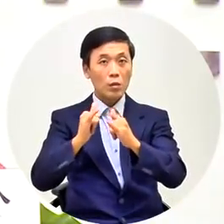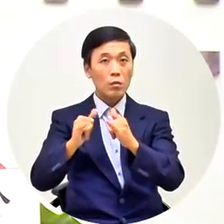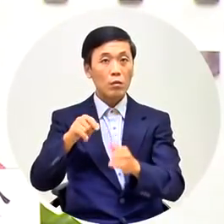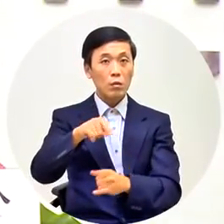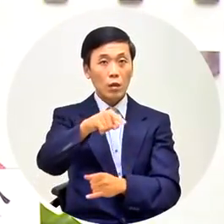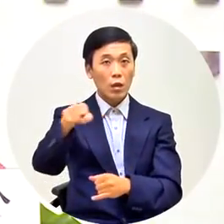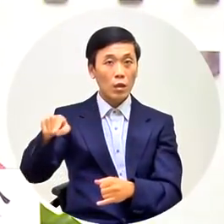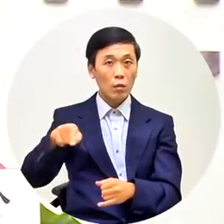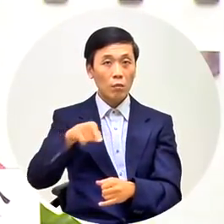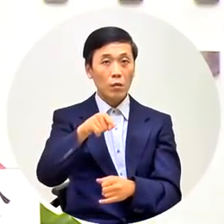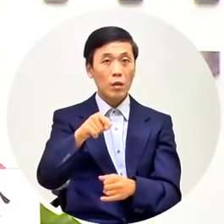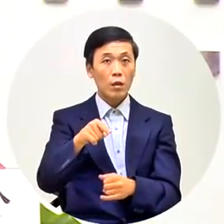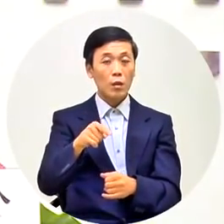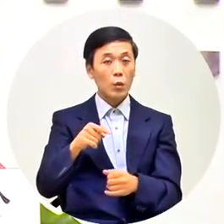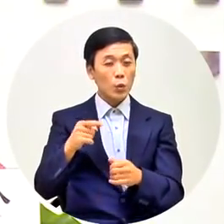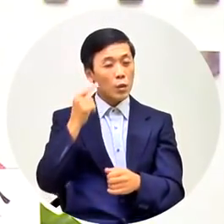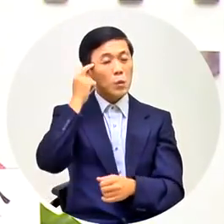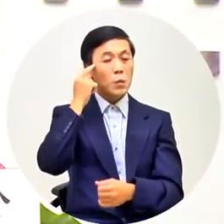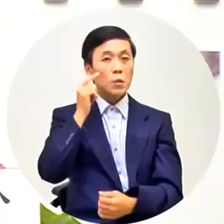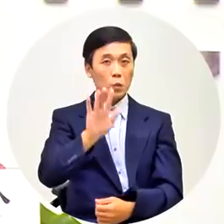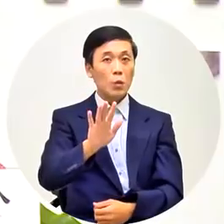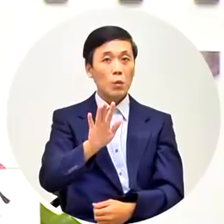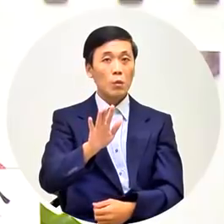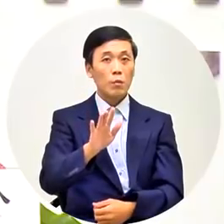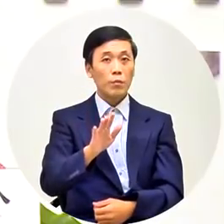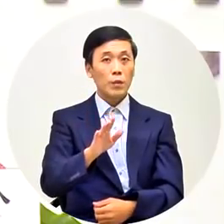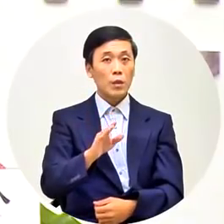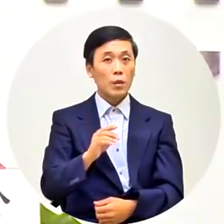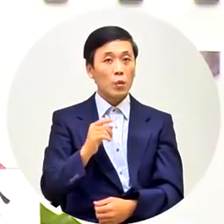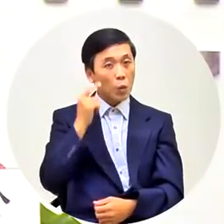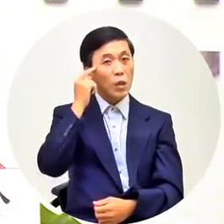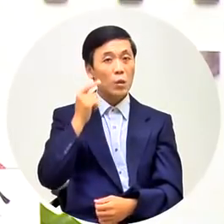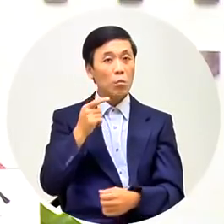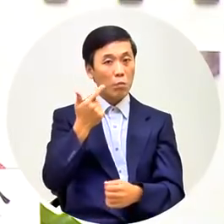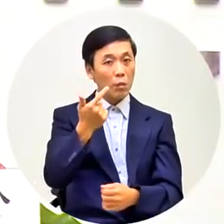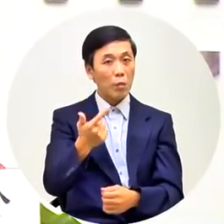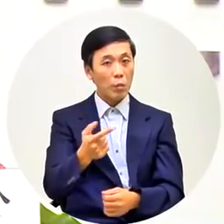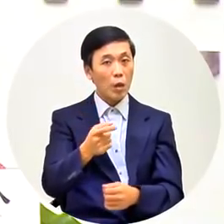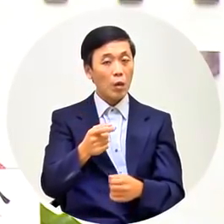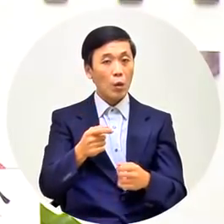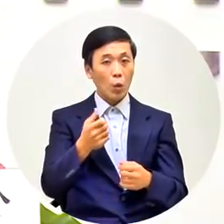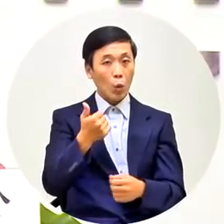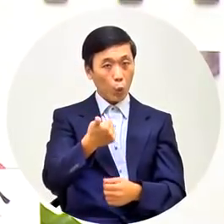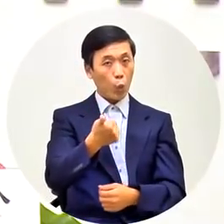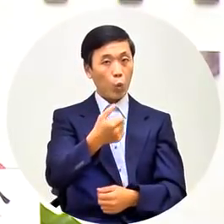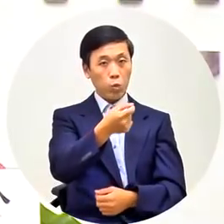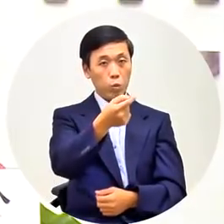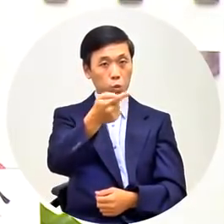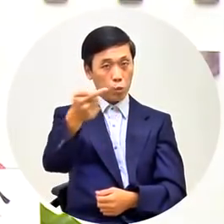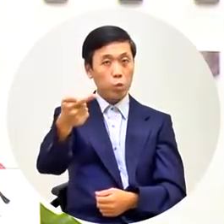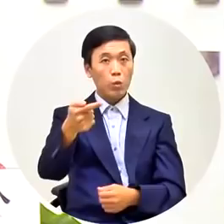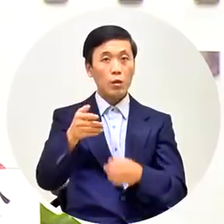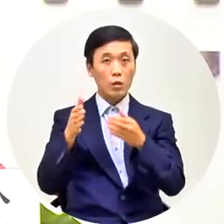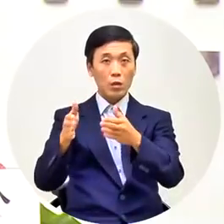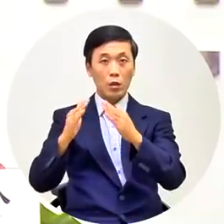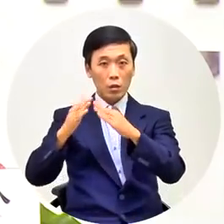到，会当讲气氛有较好啊，吼、哦！啊，是毋是咱这个议员盘，甲韩市长甲拍一个抱仔啦，吼、哦！